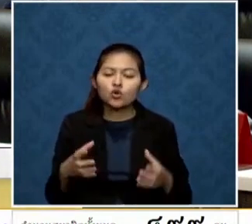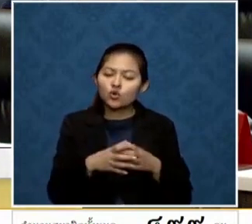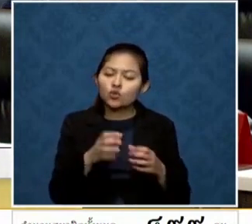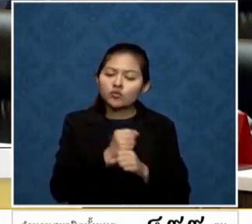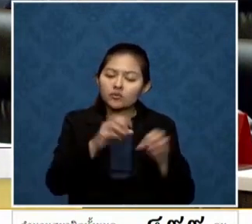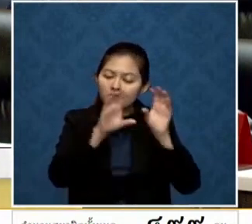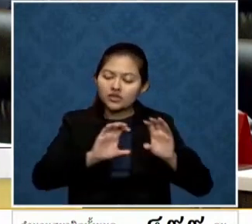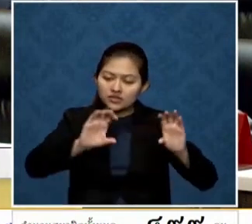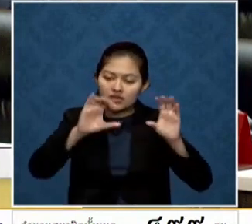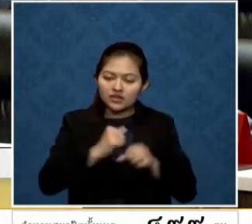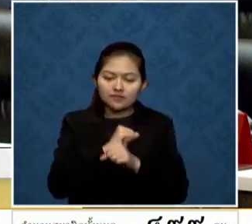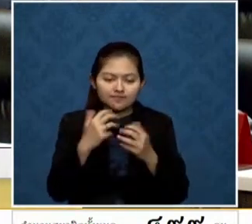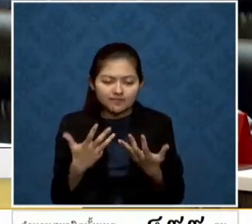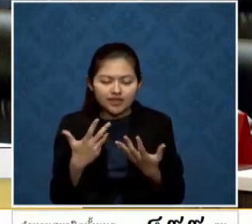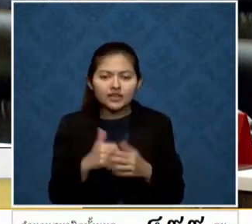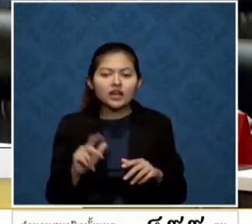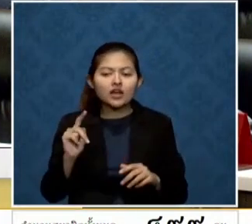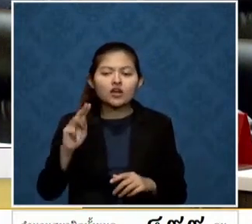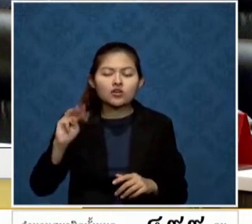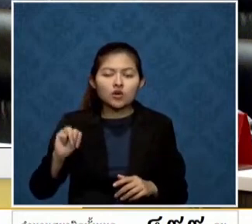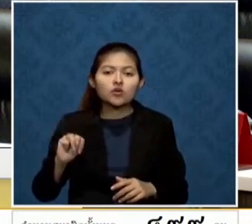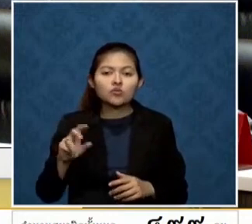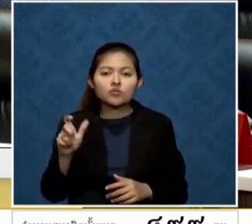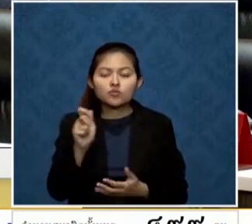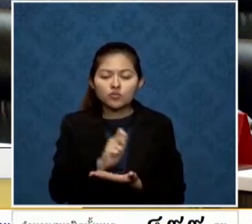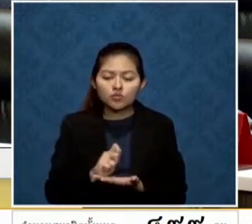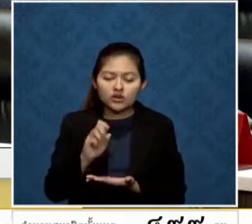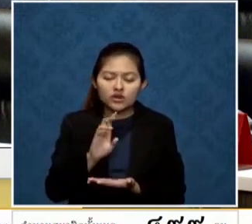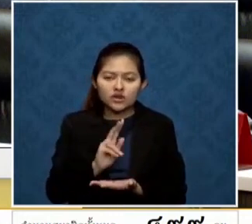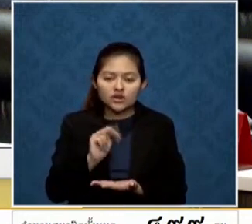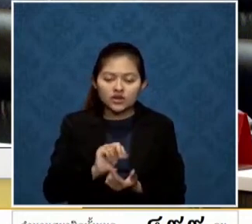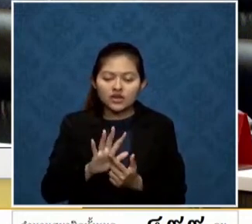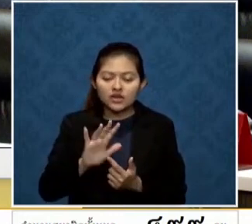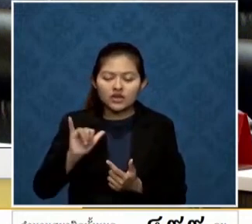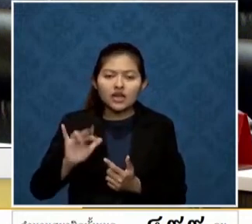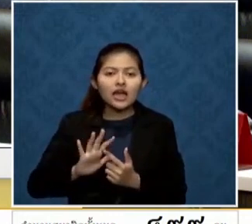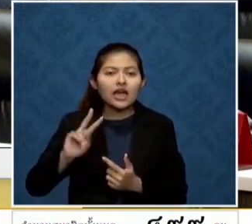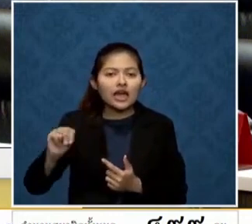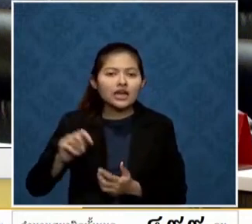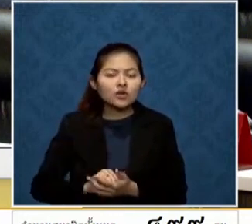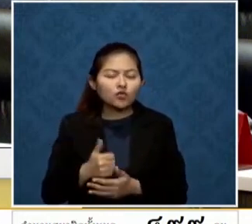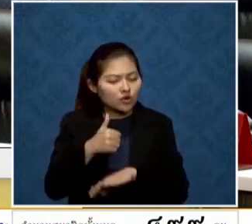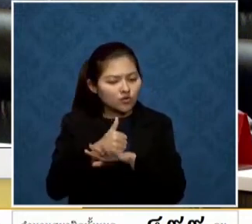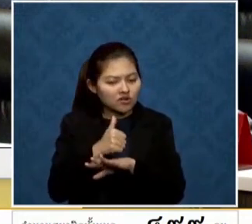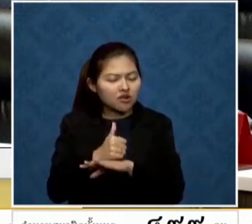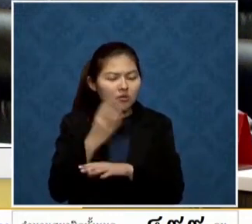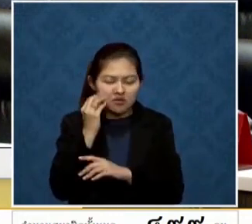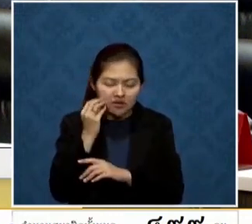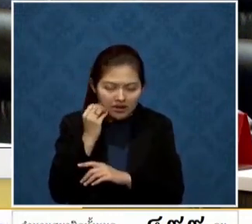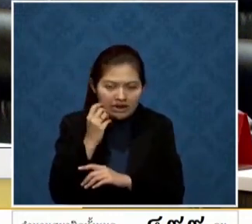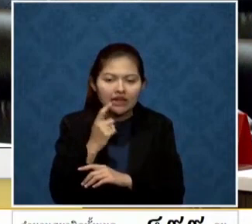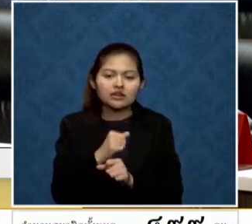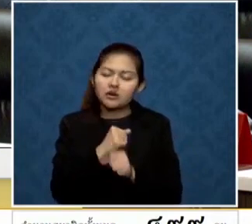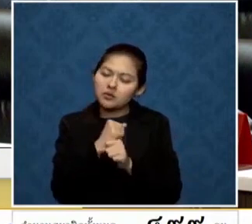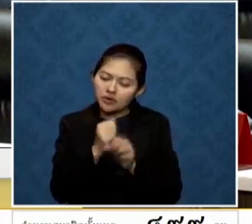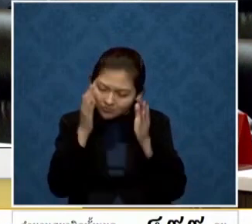ราชการไม่ว่าจะเป็นอ่าทางกรมอุทยานนะครับทางสำนักสัตว์ป่าก็ตามทีนะครับทางท่านผอท่านน่ารักมากท่านทำทำงาน